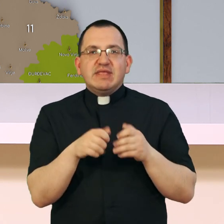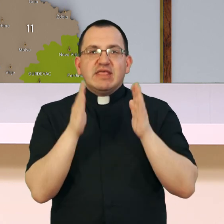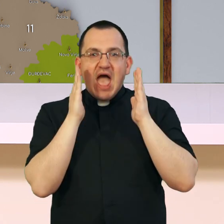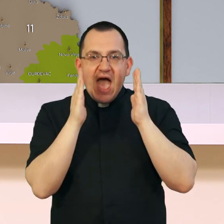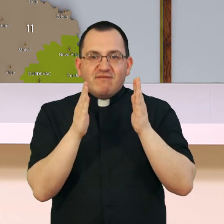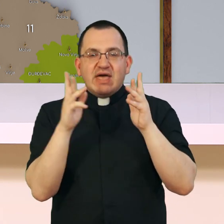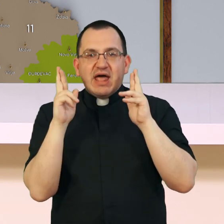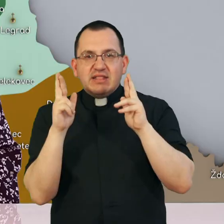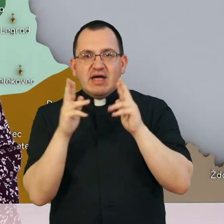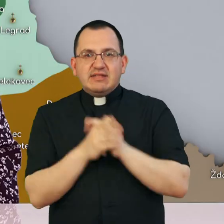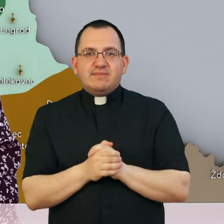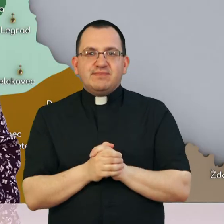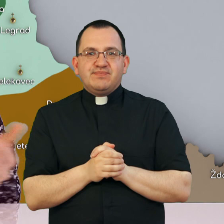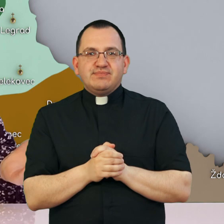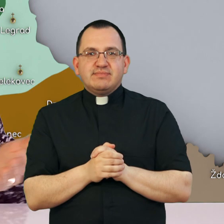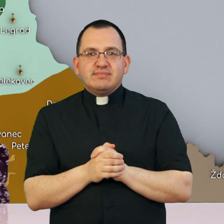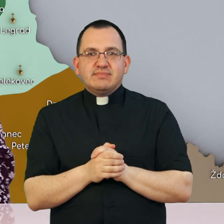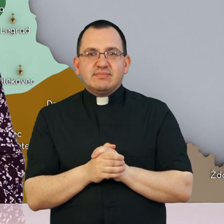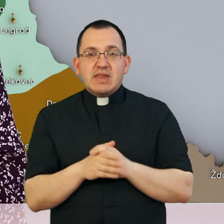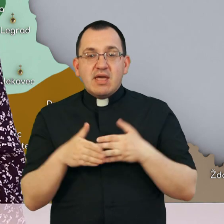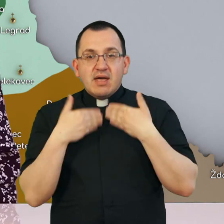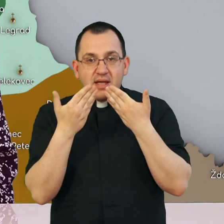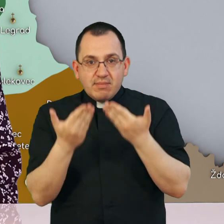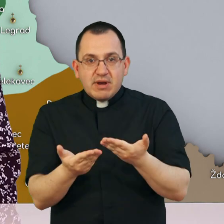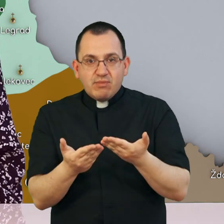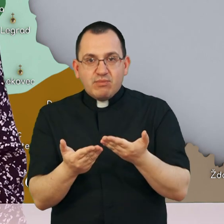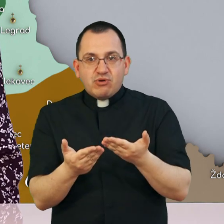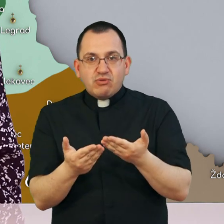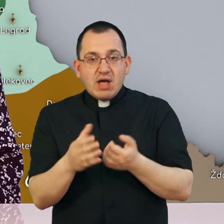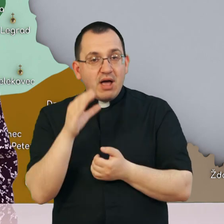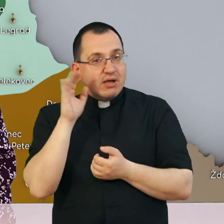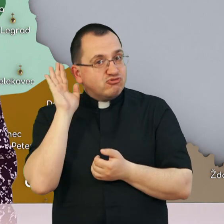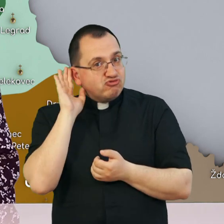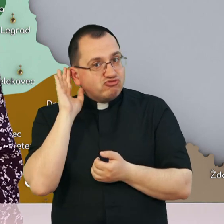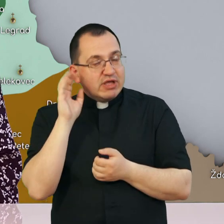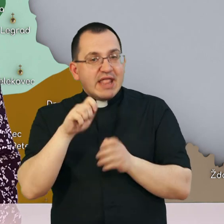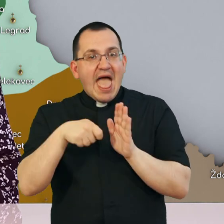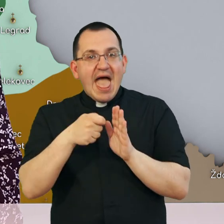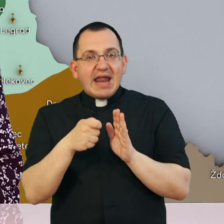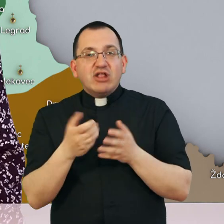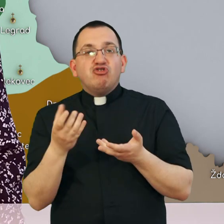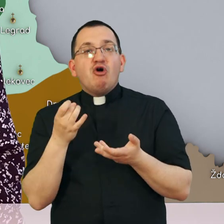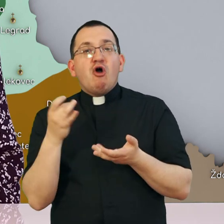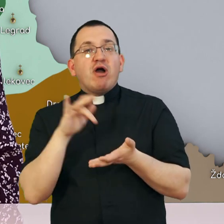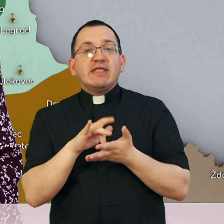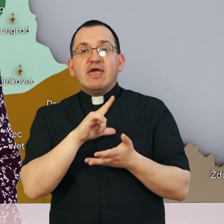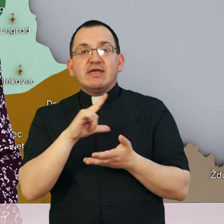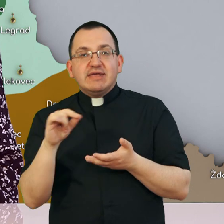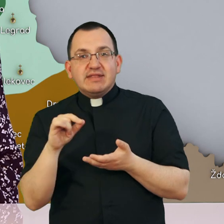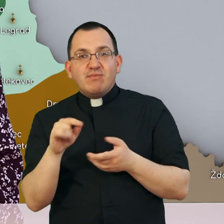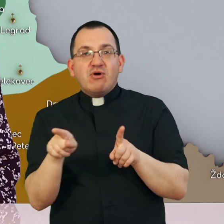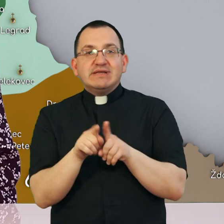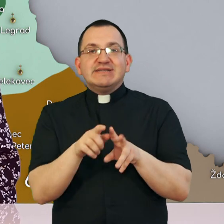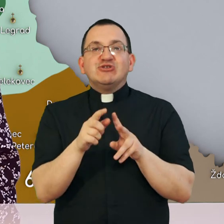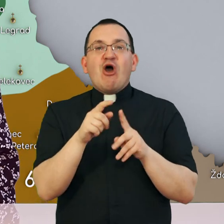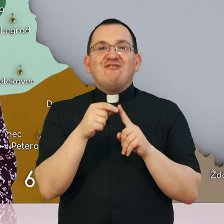VTV televizije. Preporučamo vam i našu radijsku emisiju Kome da idemo, kao i Facebook stranicu I bit ćete